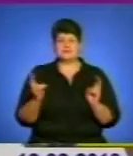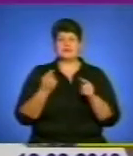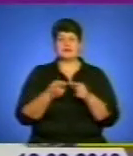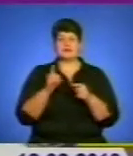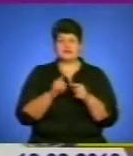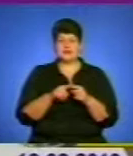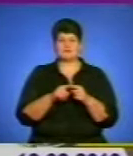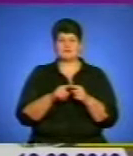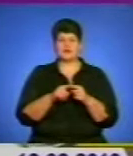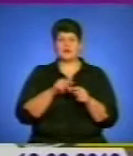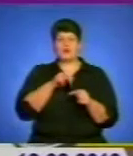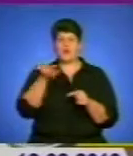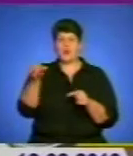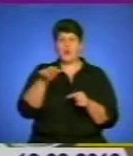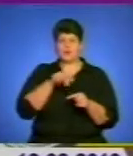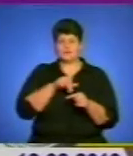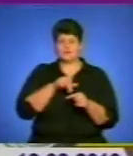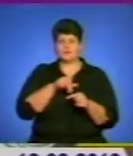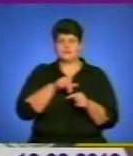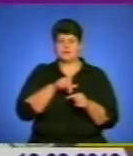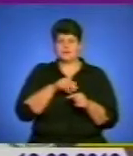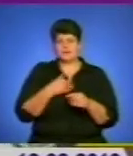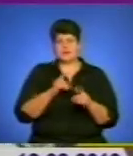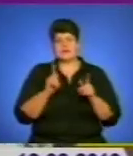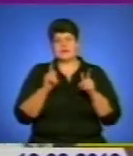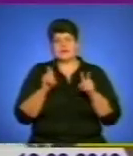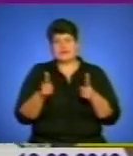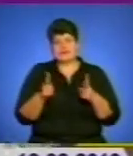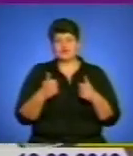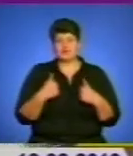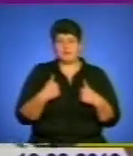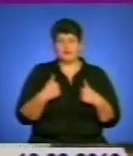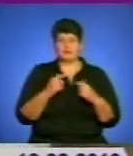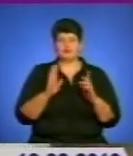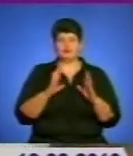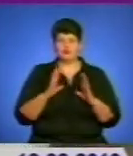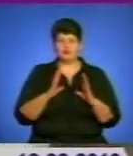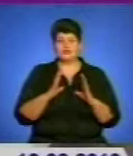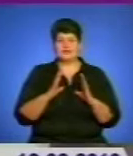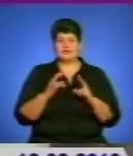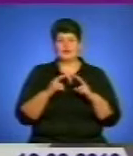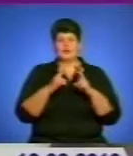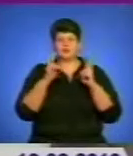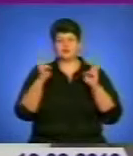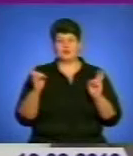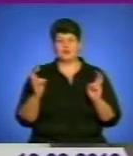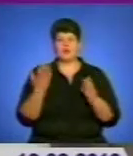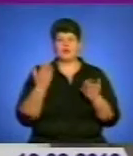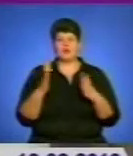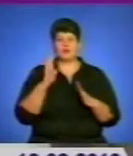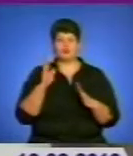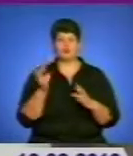якій ходять. Питання в задачі, чи ми погоджуємося, щоб ми були оцією інженерною конструкцією, по якій